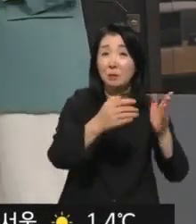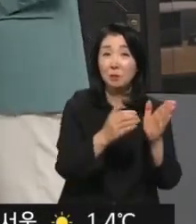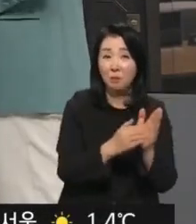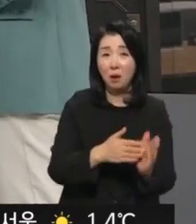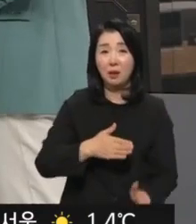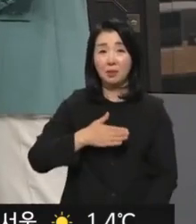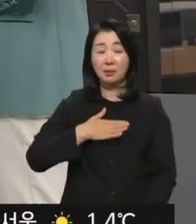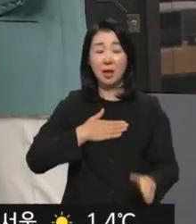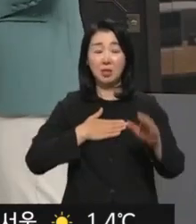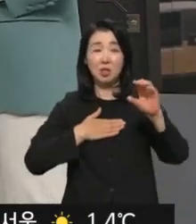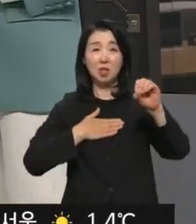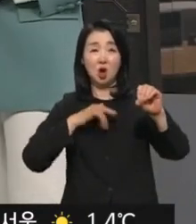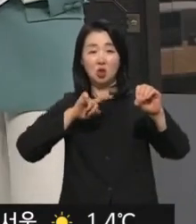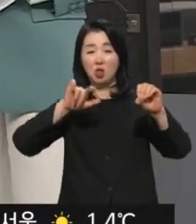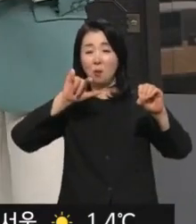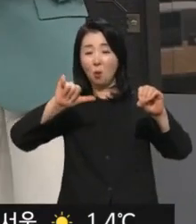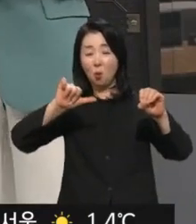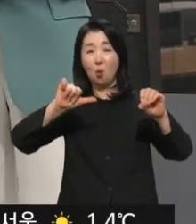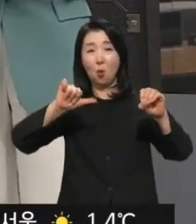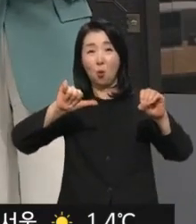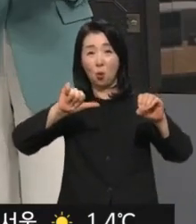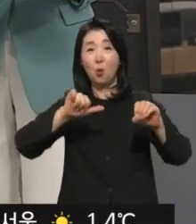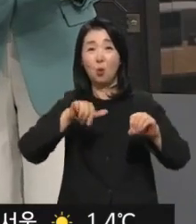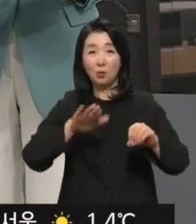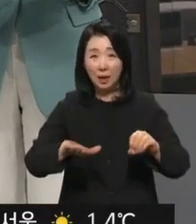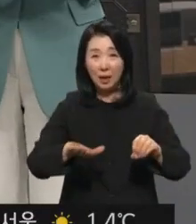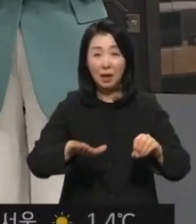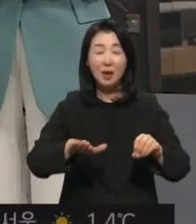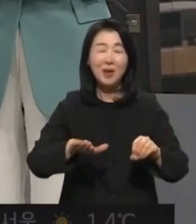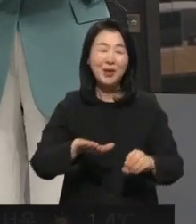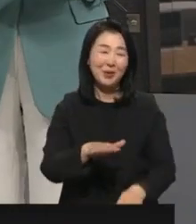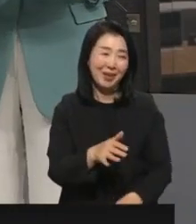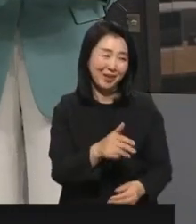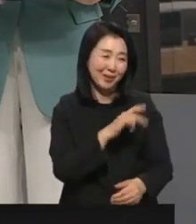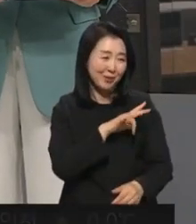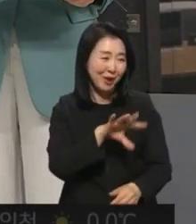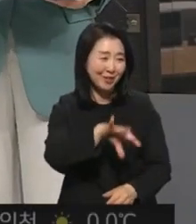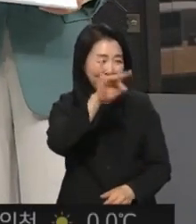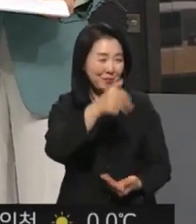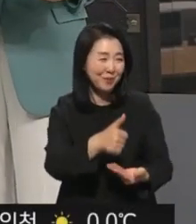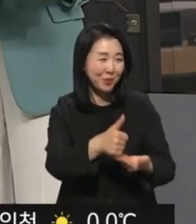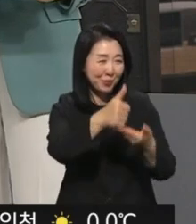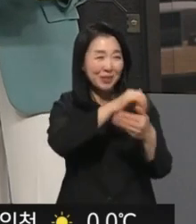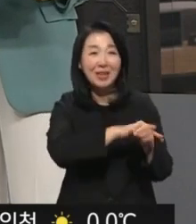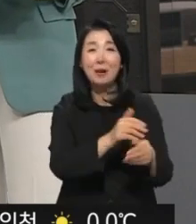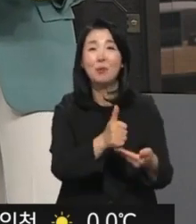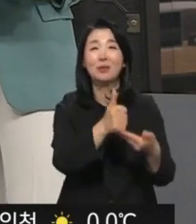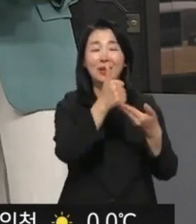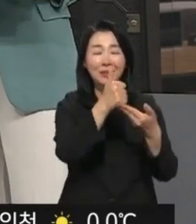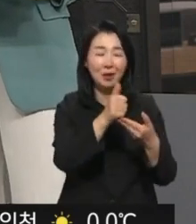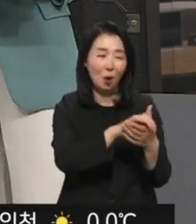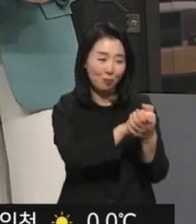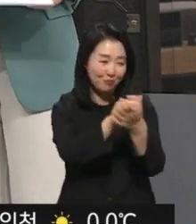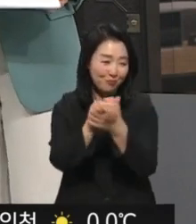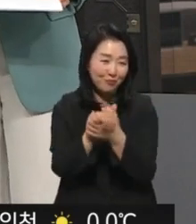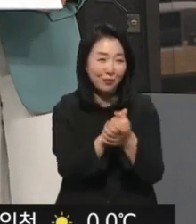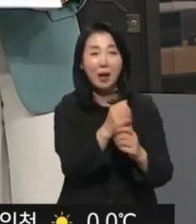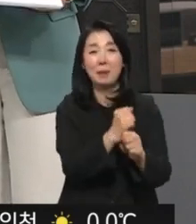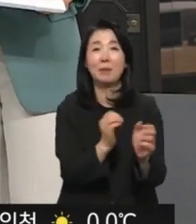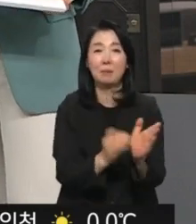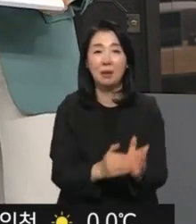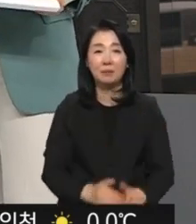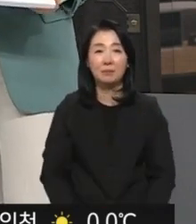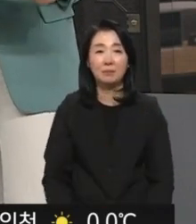저는 0.5선이다 라면서 초선 선배님들을 잘 모시겠다라고 말을 해서 화기애애한 분위기를